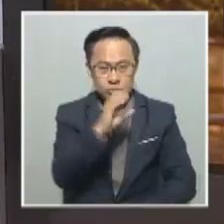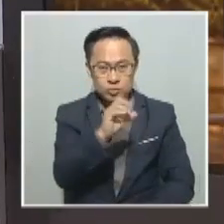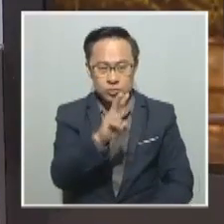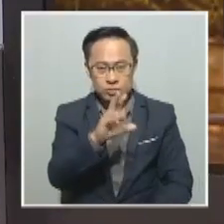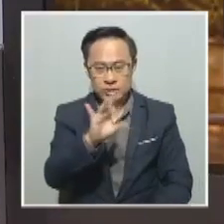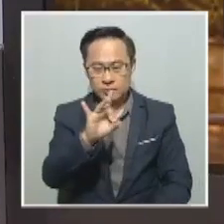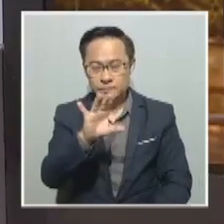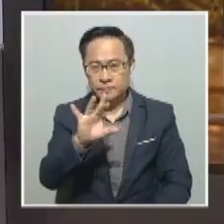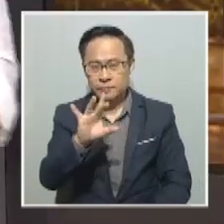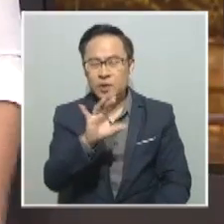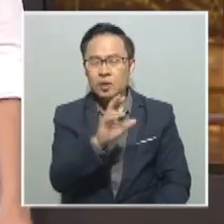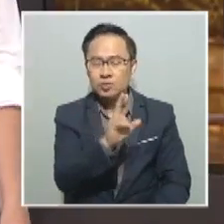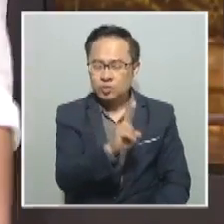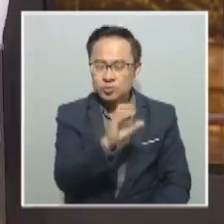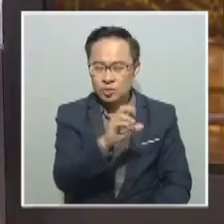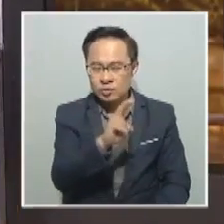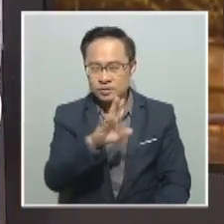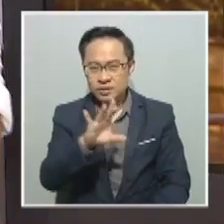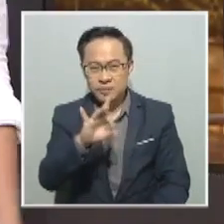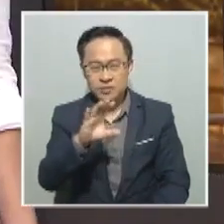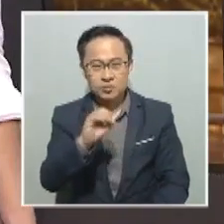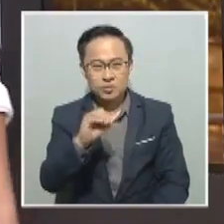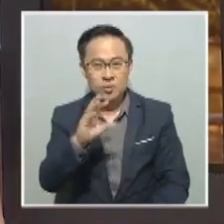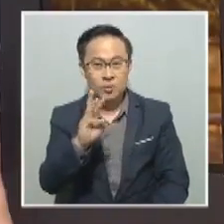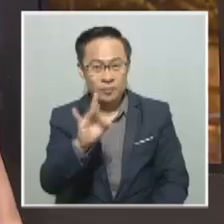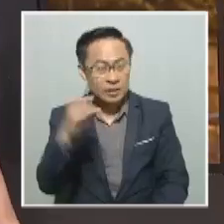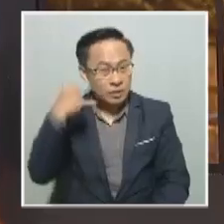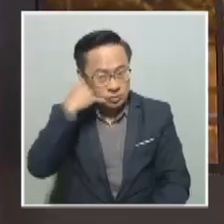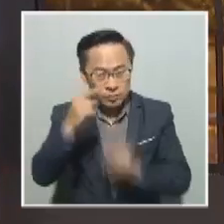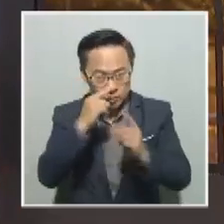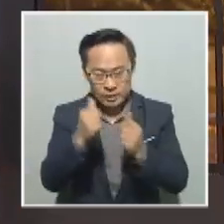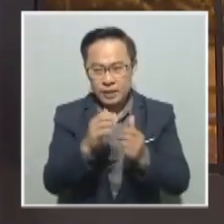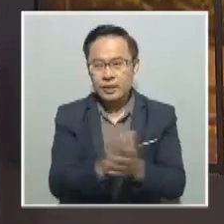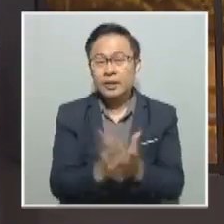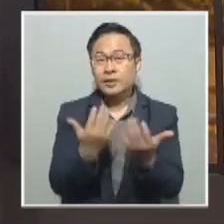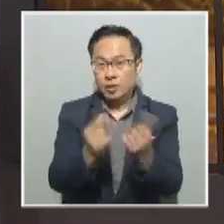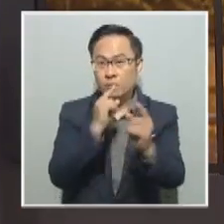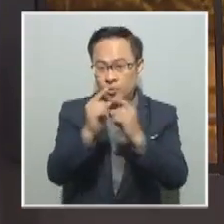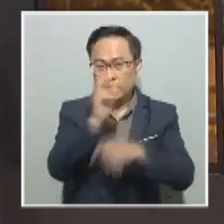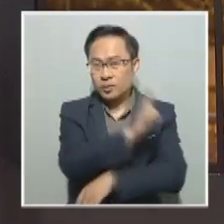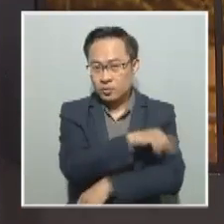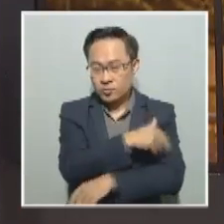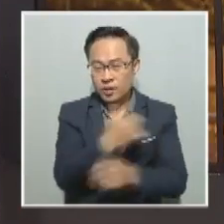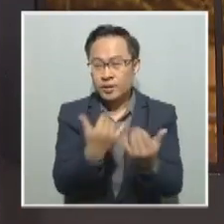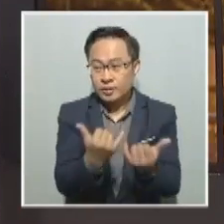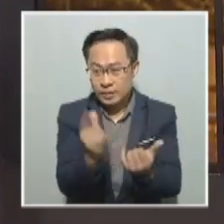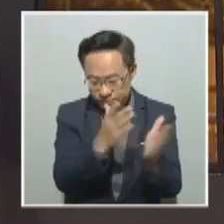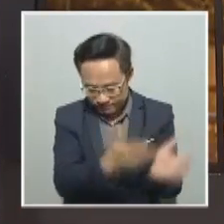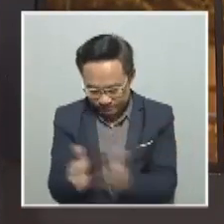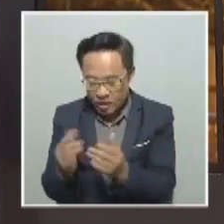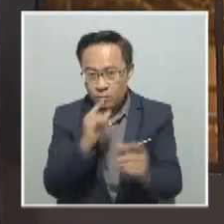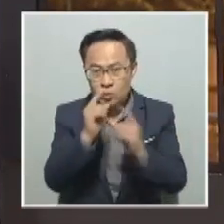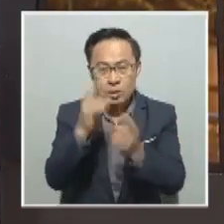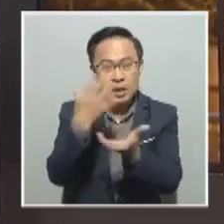022480068จ้า คุณพูดแล้วผมน้อยแล้วนะเดี๋ยวต้องคุณหมอเช็คนิดนึง เรายังไง วะเราได้หรือเปล่าอ่ะเอาเป็นว่าเดี๋ยวรอเจอคุณหมอนะครับแต่ว่าตอนนี้ไ